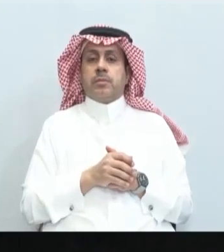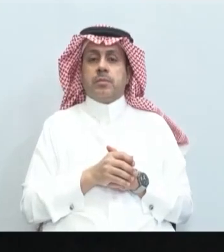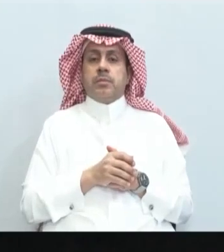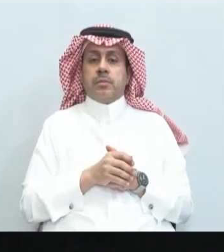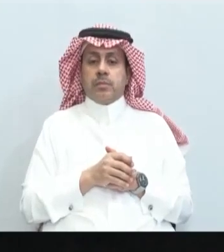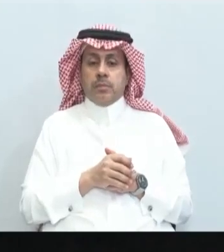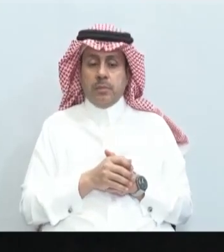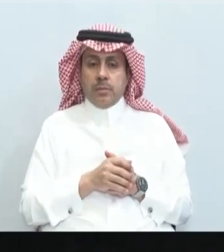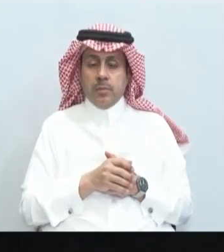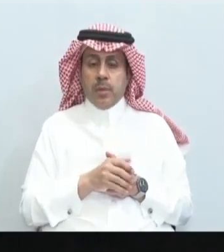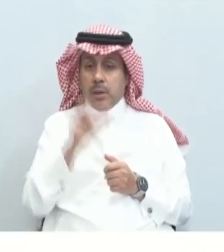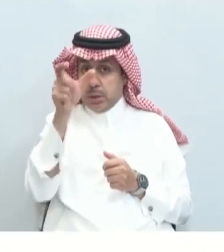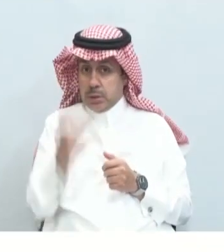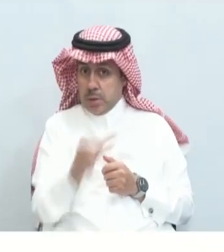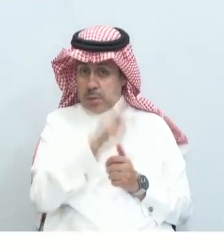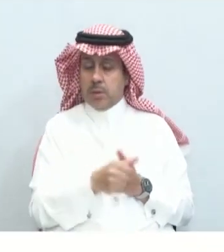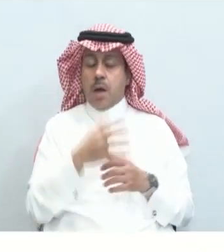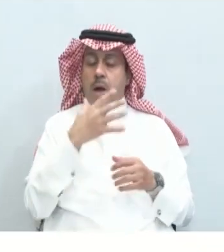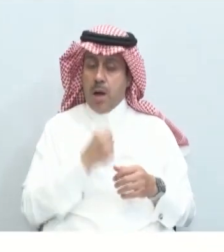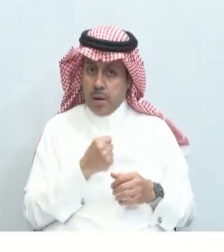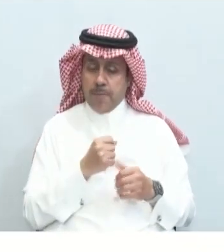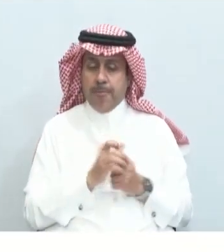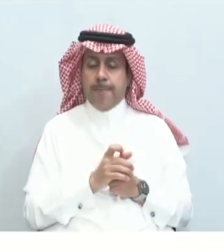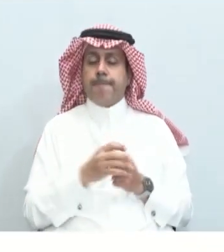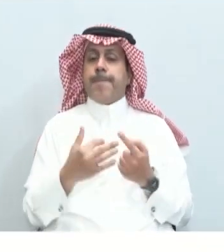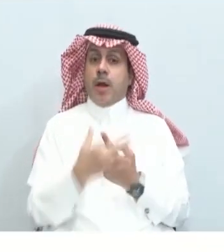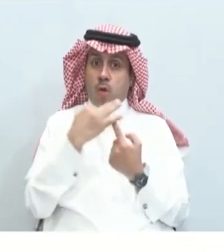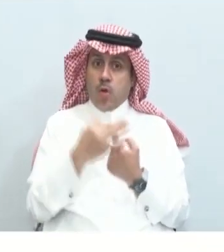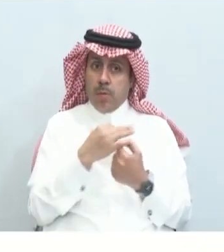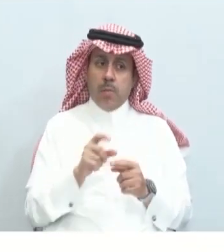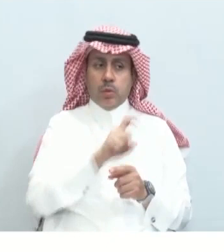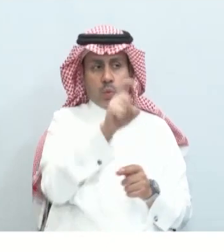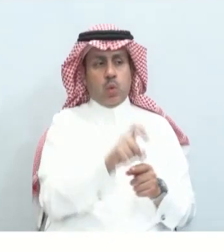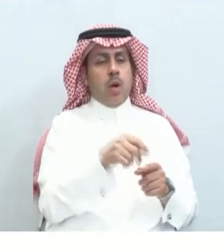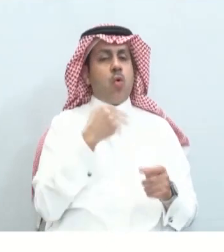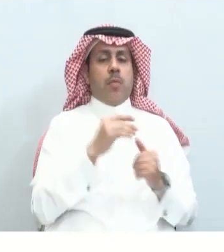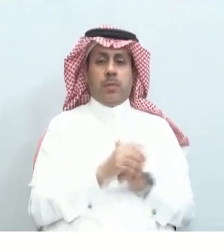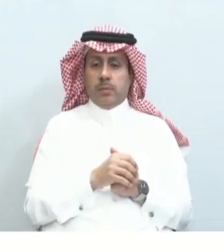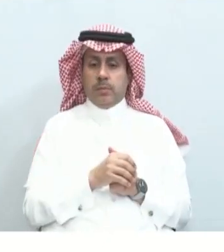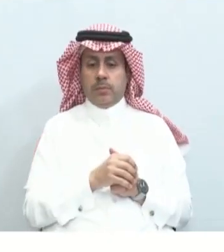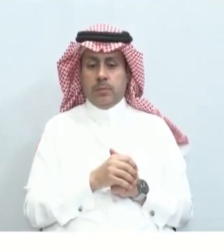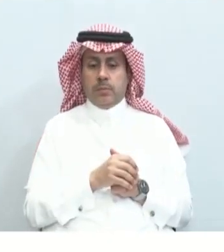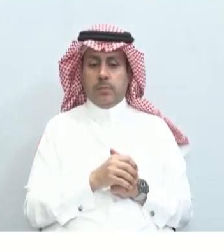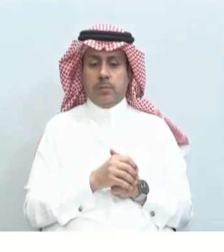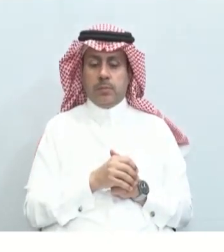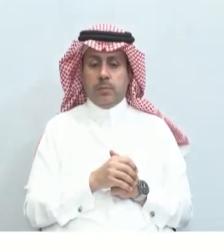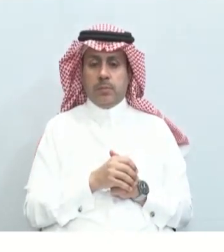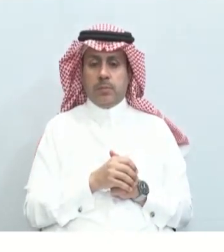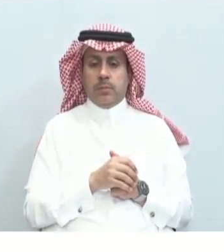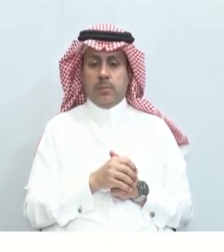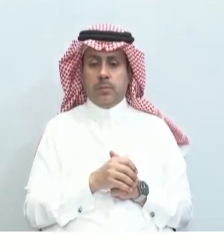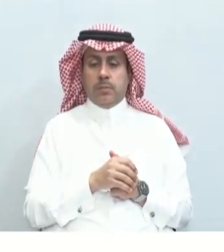وللاشخاص الحق في التظلم من تلك القرارات امام الجهات المختصه في المملكه العربيه السعوديه